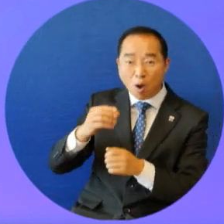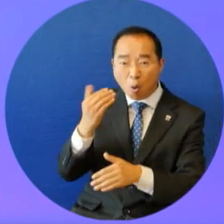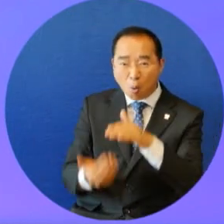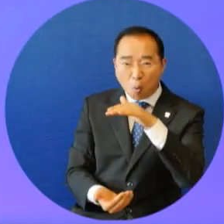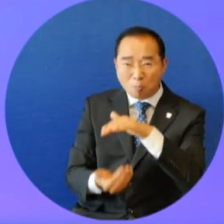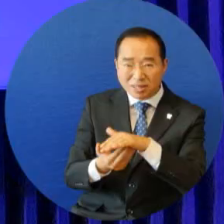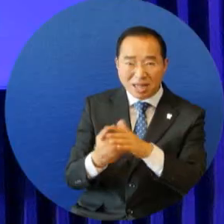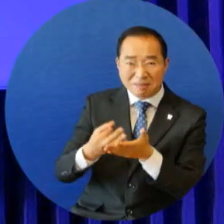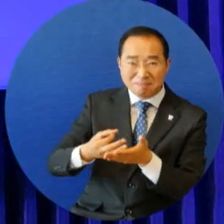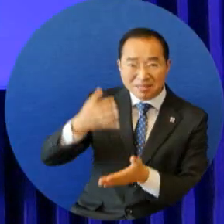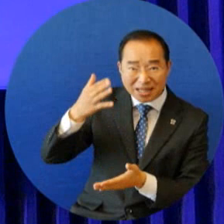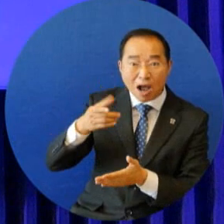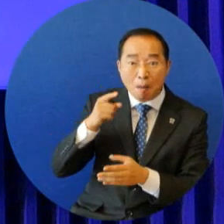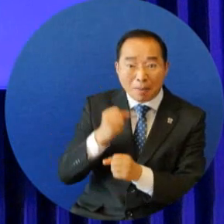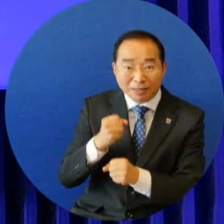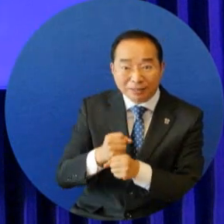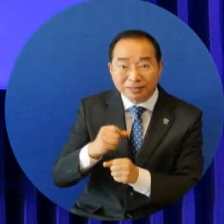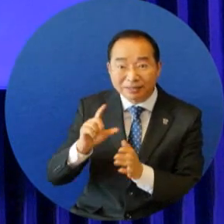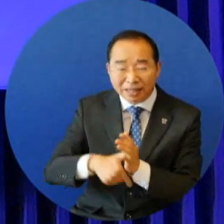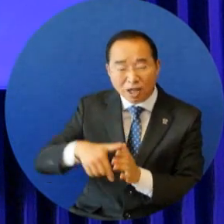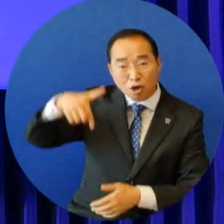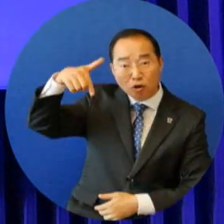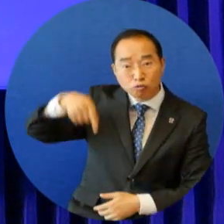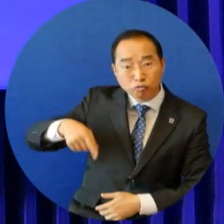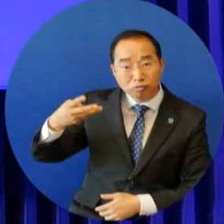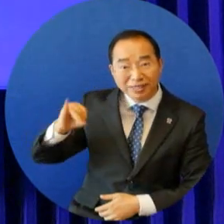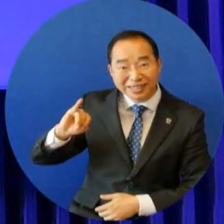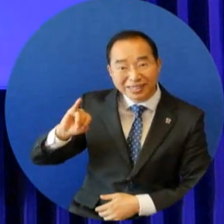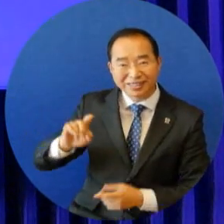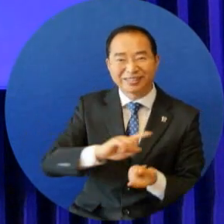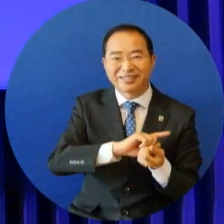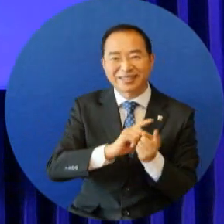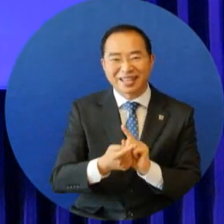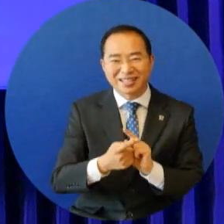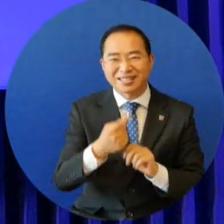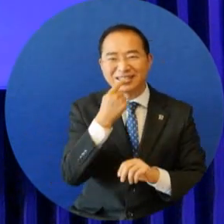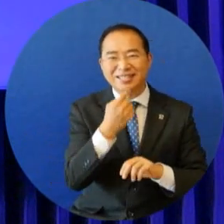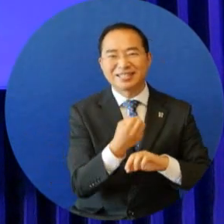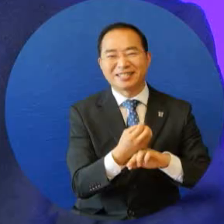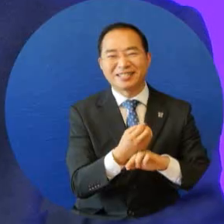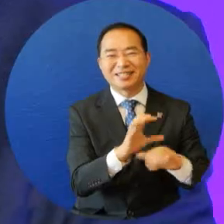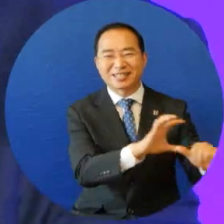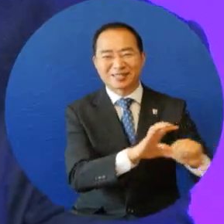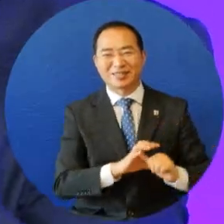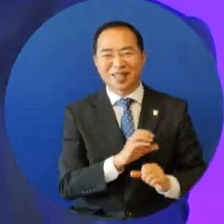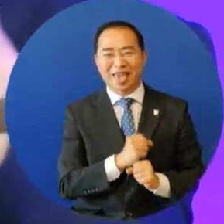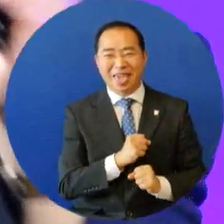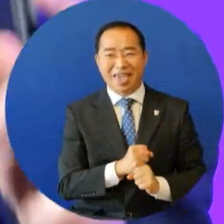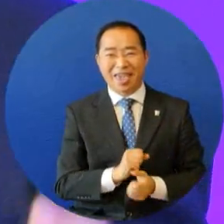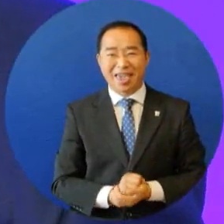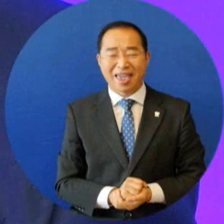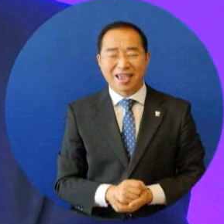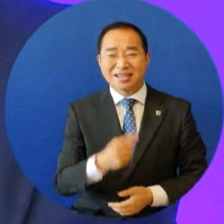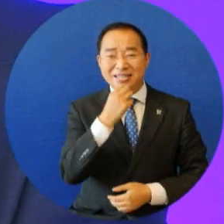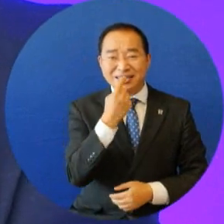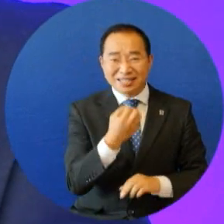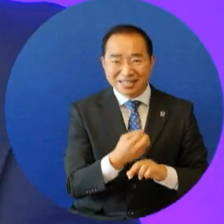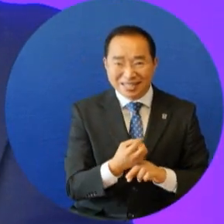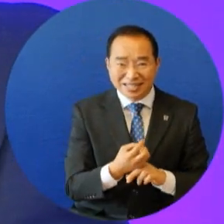만들 적에는 전기 전도의 구리 대신에 걷대는 은을 씁니다. 하여튼 이런 걸